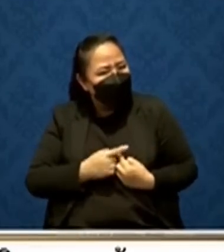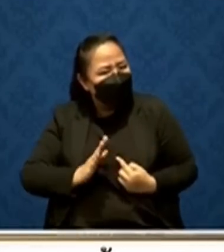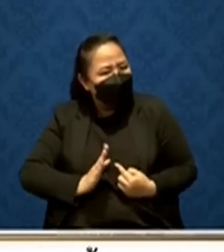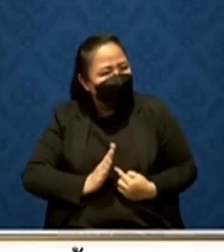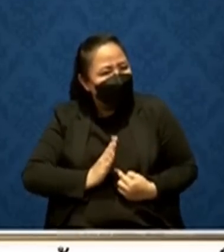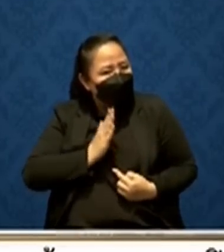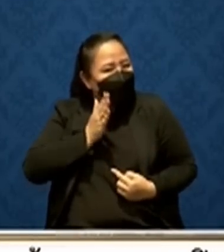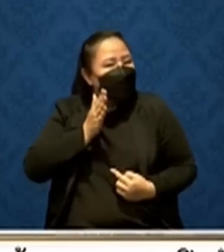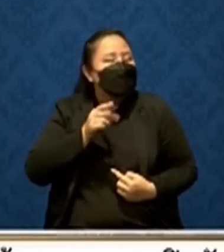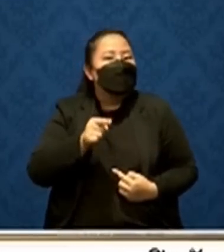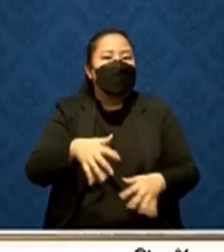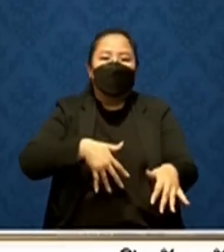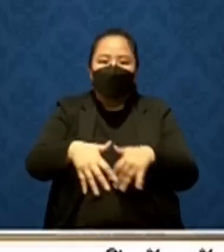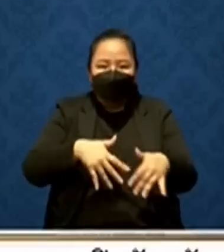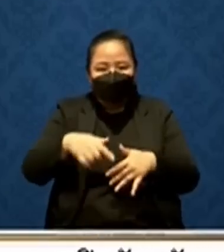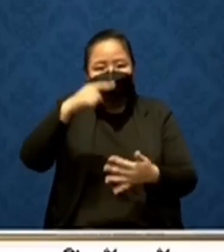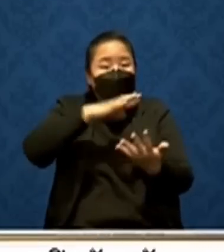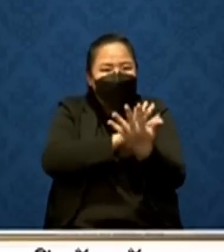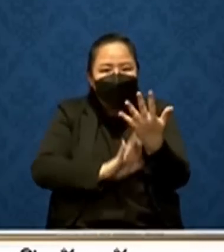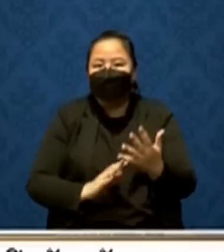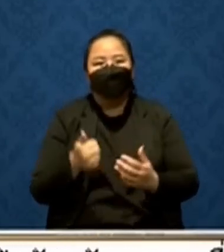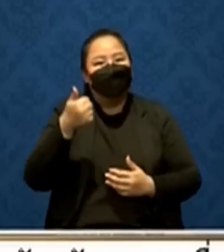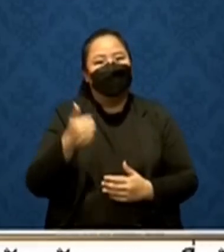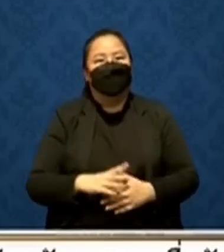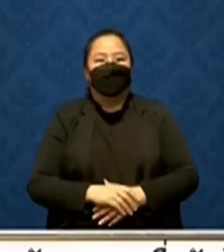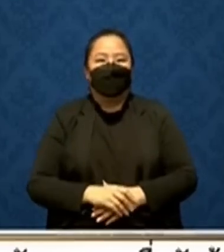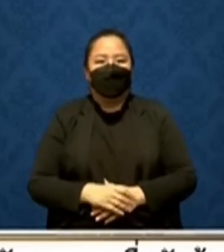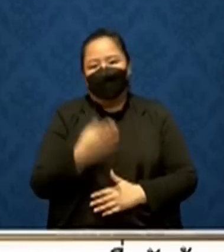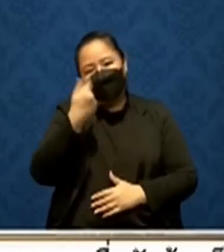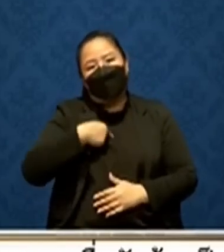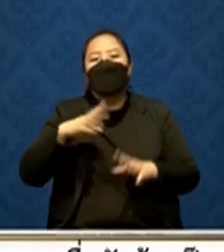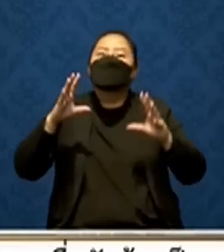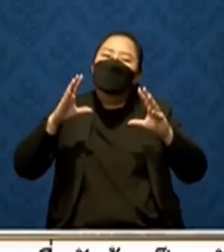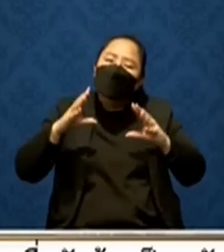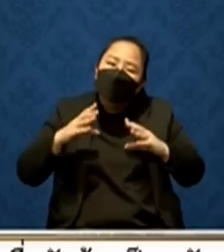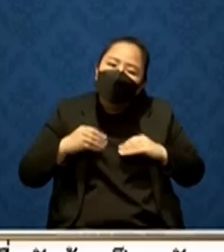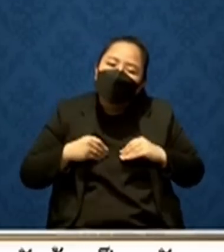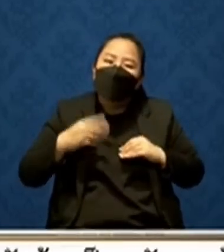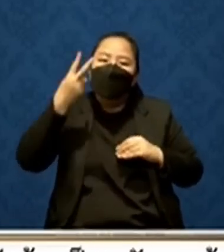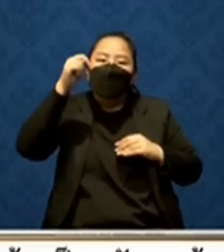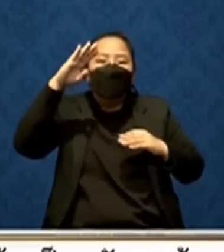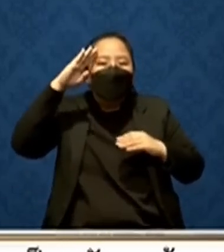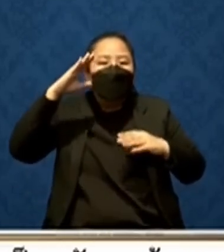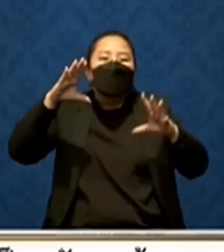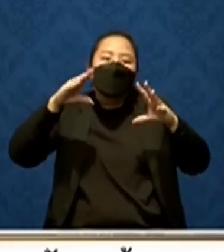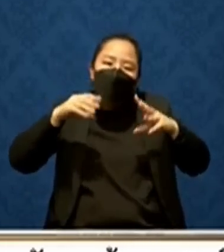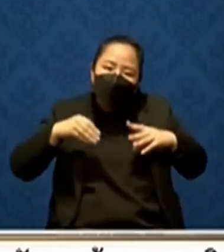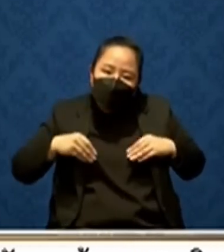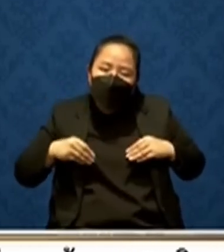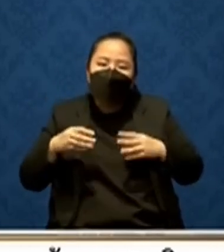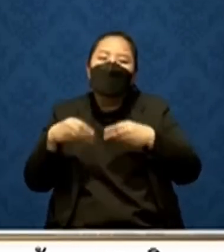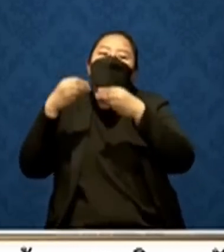ผู้คนในชาตินี้ไม่ได้ที่ท่านไปยินยอมเสมือนรู้เห็นเป็นใจกับจะกลับประเทศเพื่อนบ้าน